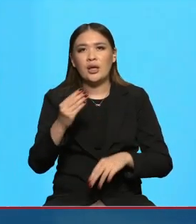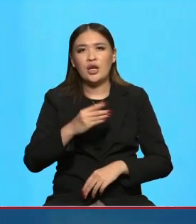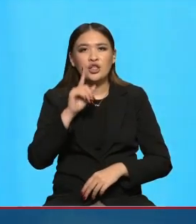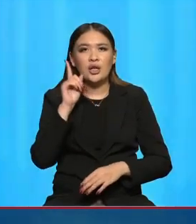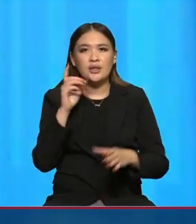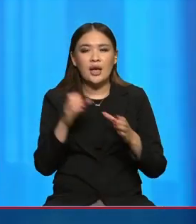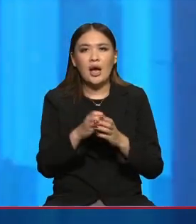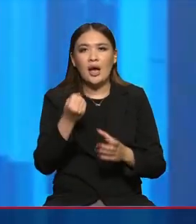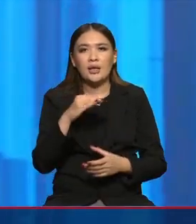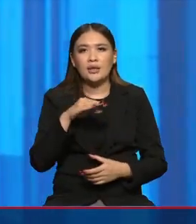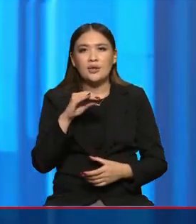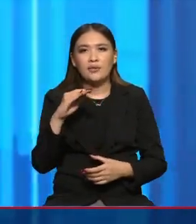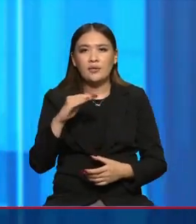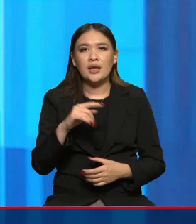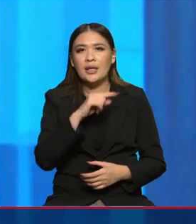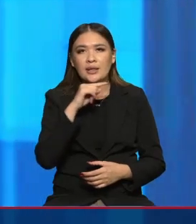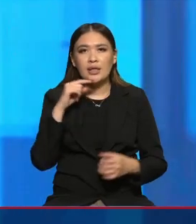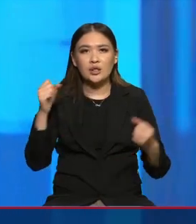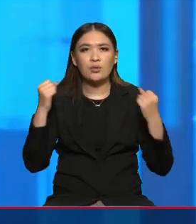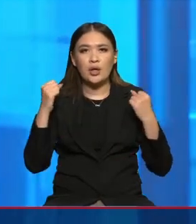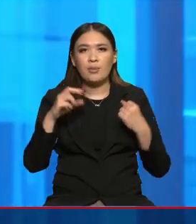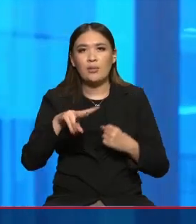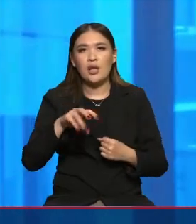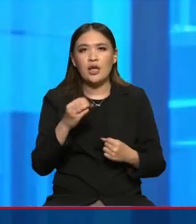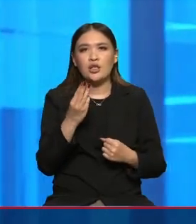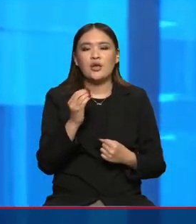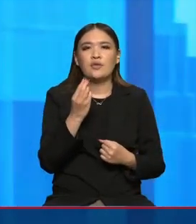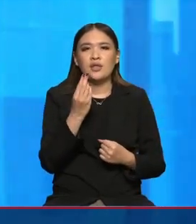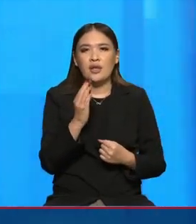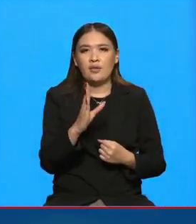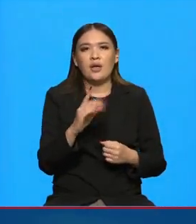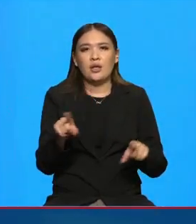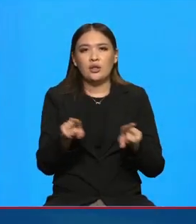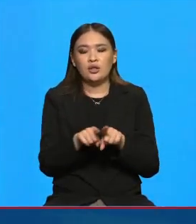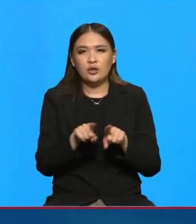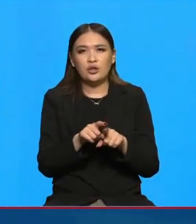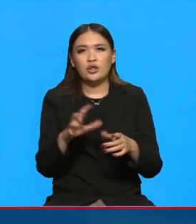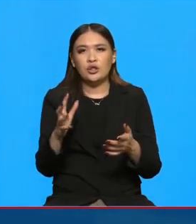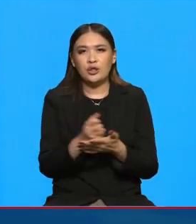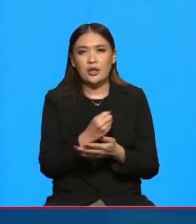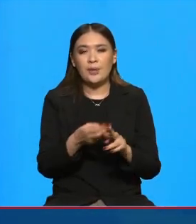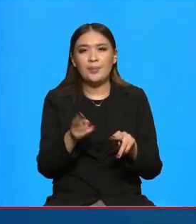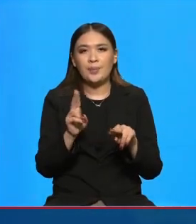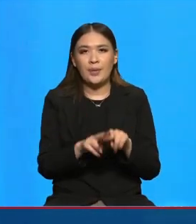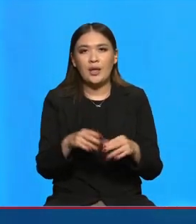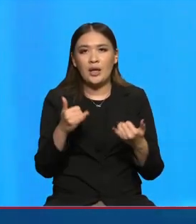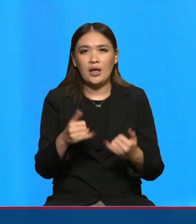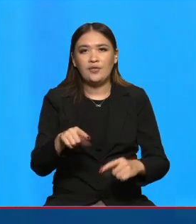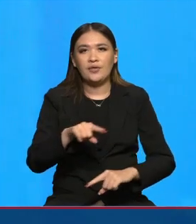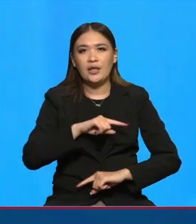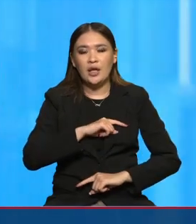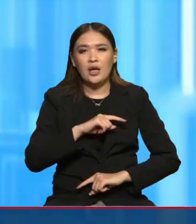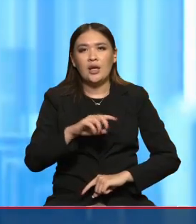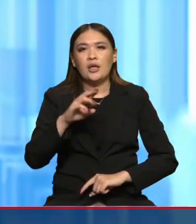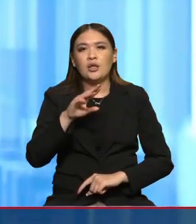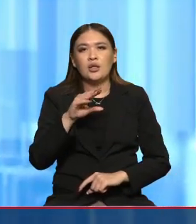арасында ITF рейтингінде Ресей спортшысы Егор Пришевцевті айқын басымдықпен жеңді. Енді ол шерек финалда